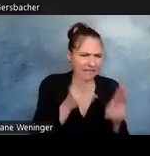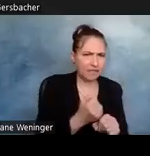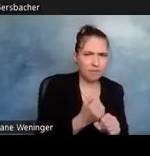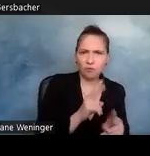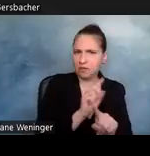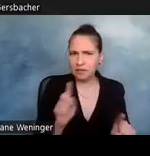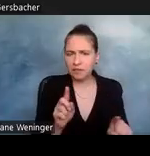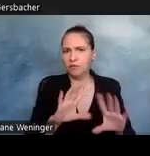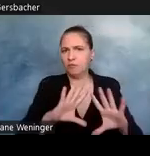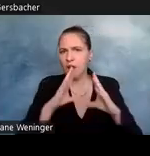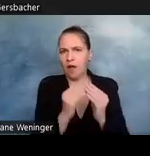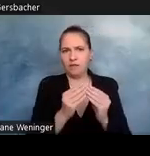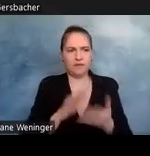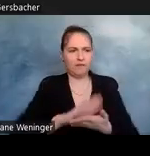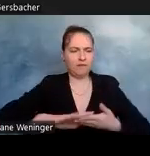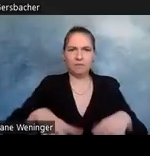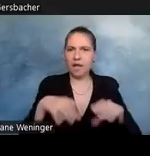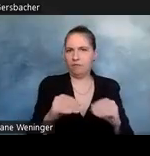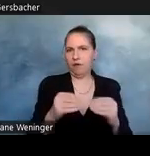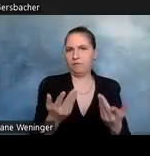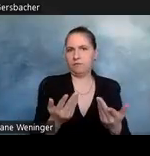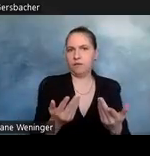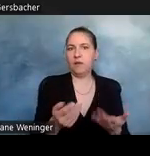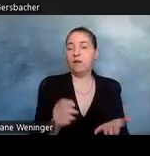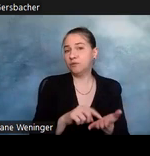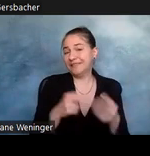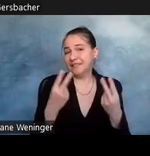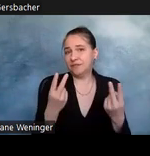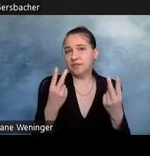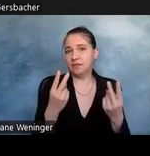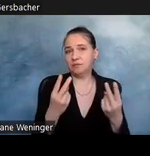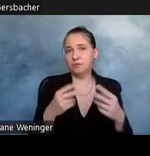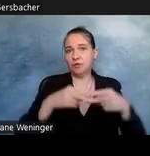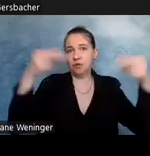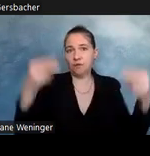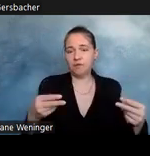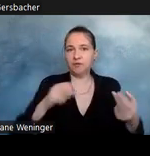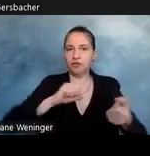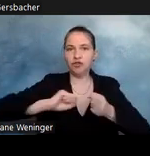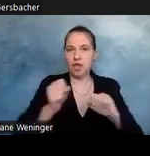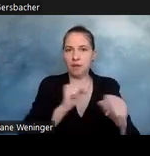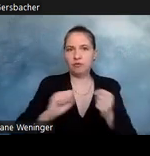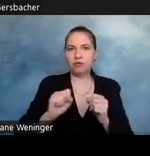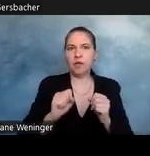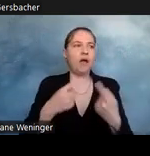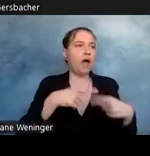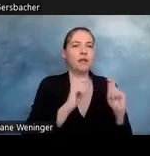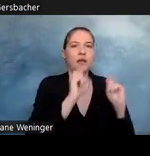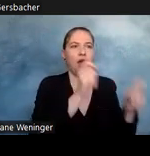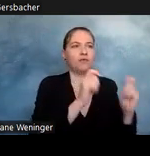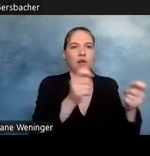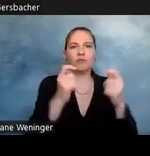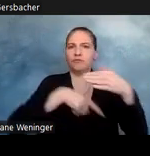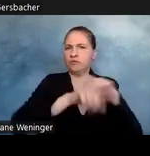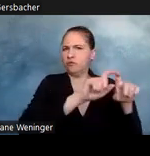habe, um einfach anzufangen. Denn das ist wirklich wichtig, denn so eine Webseiten sind dynamisch, auch wenn man die testen lässt, egal durch eine